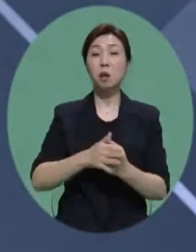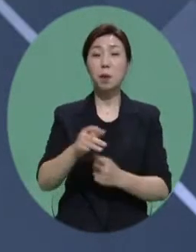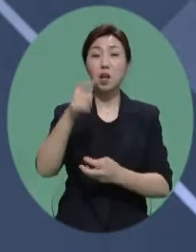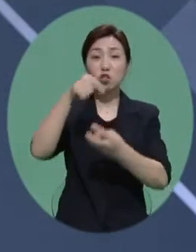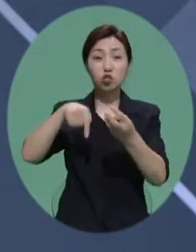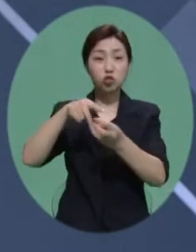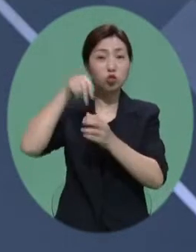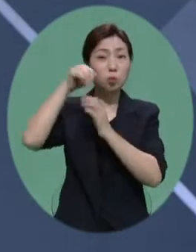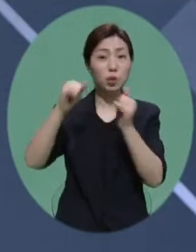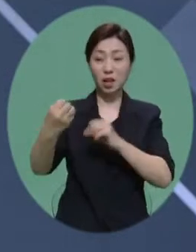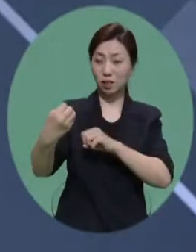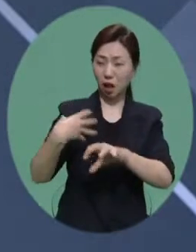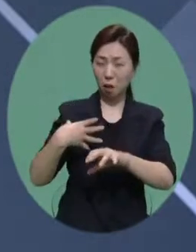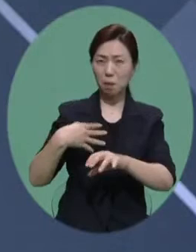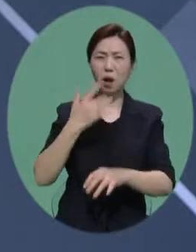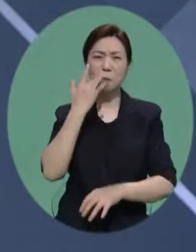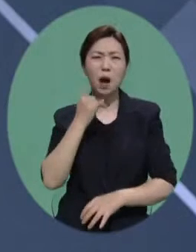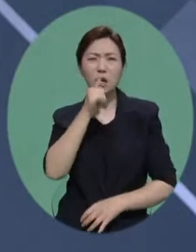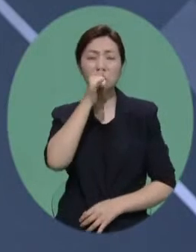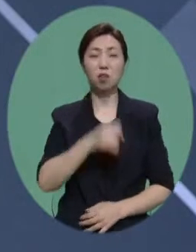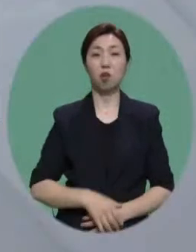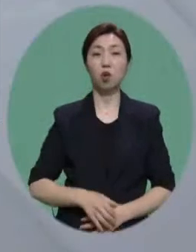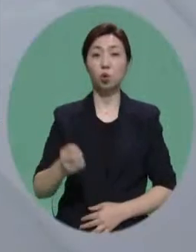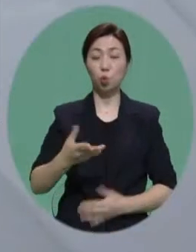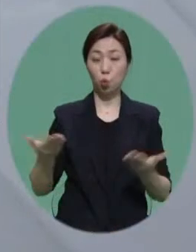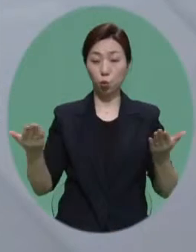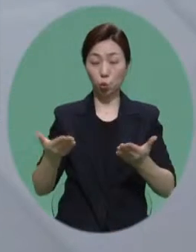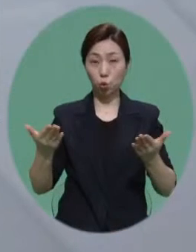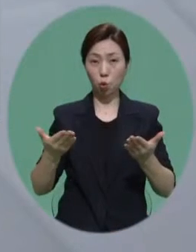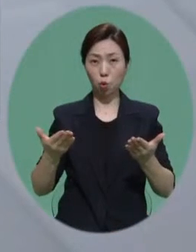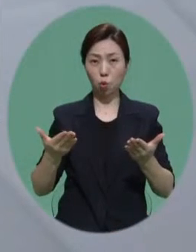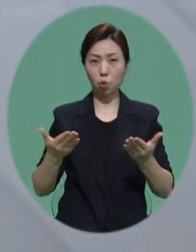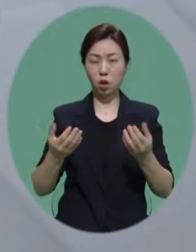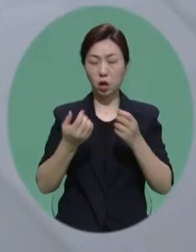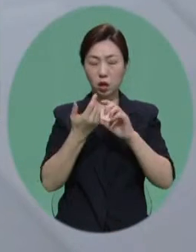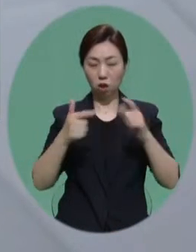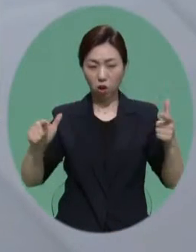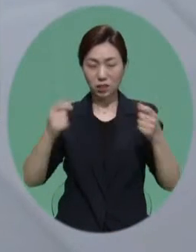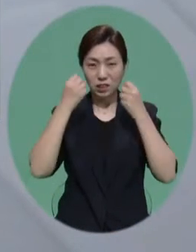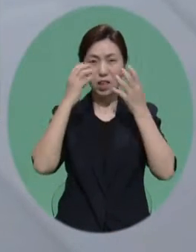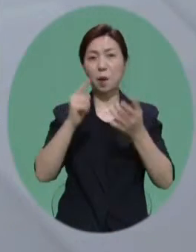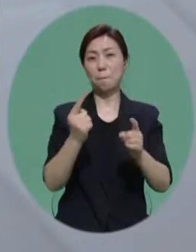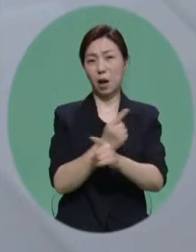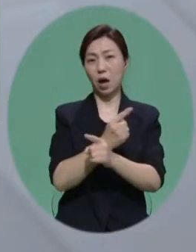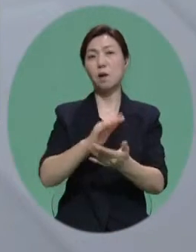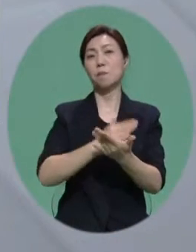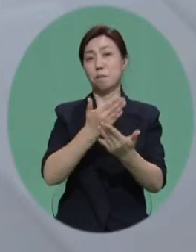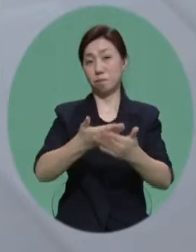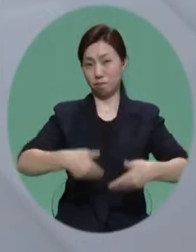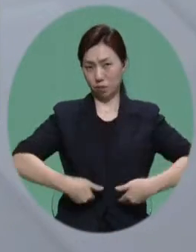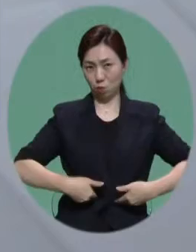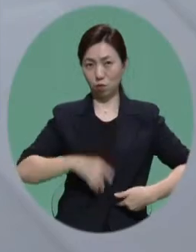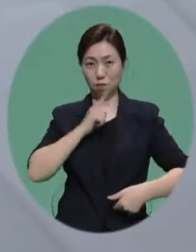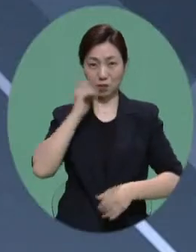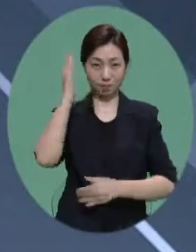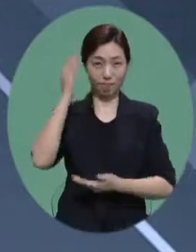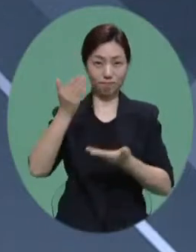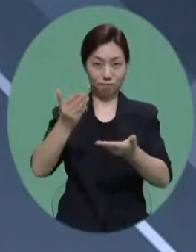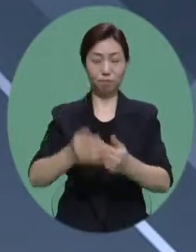그리고 또 뭐 여러가지 노동 기업들 이런 것들이 필요하다고 생각합니다 4 그래서 이 점에 후보에게 발언권